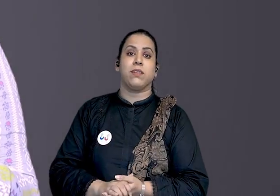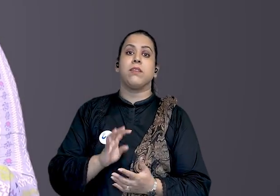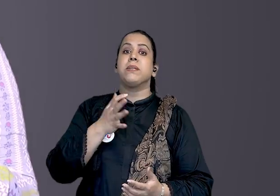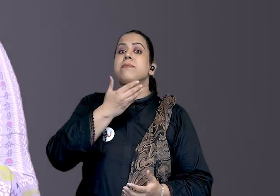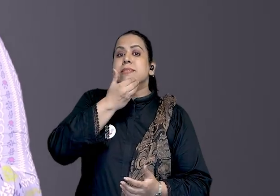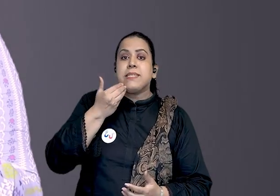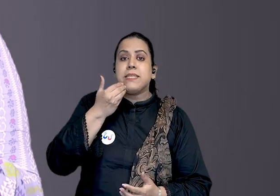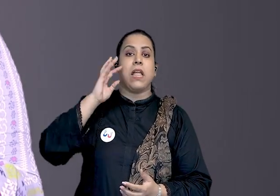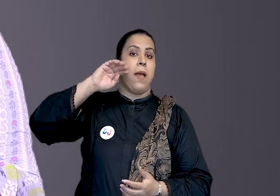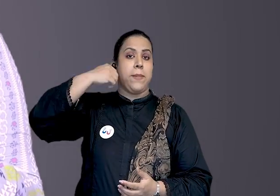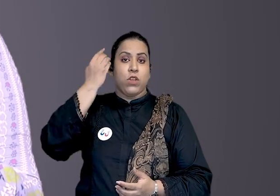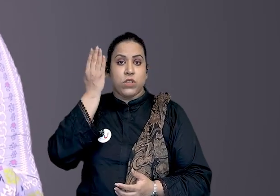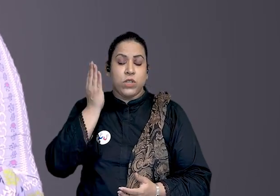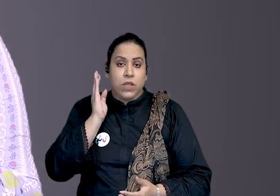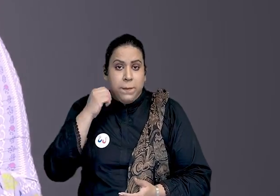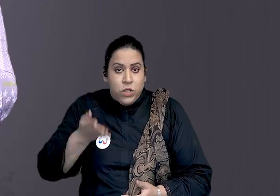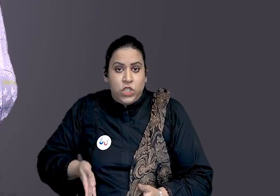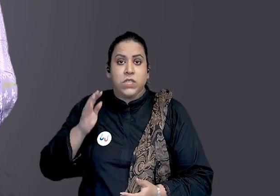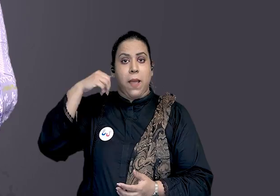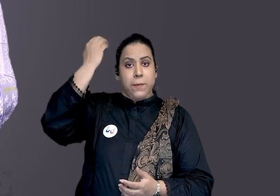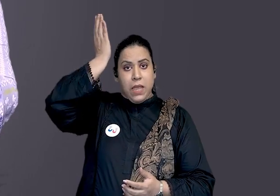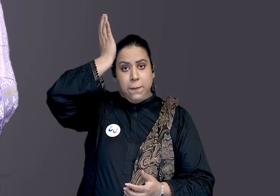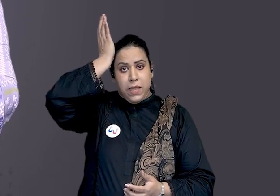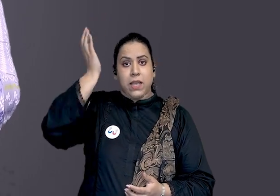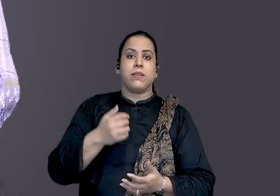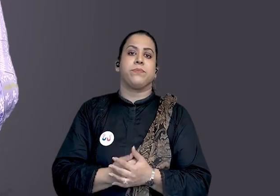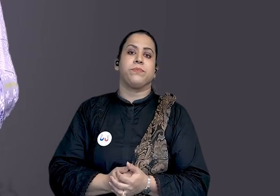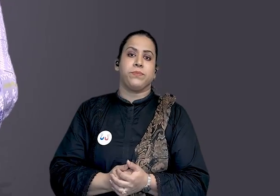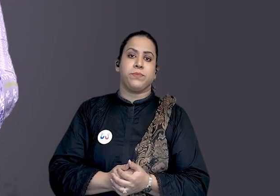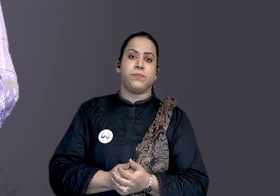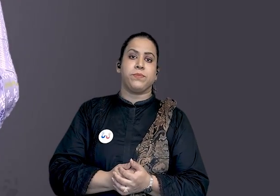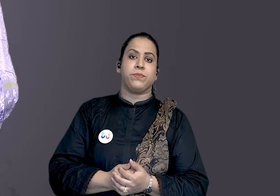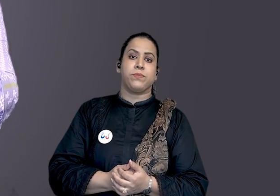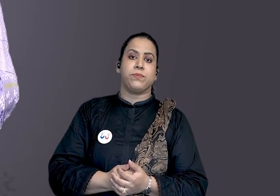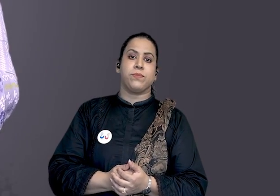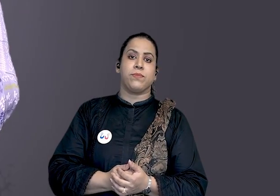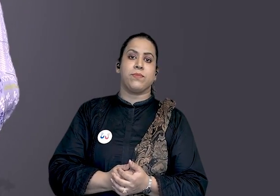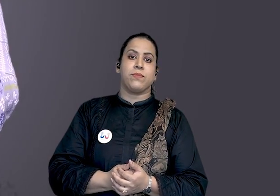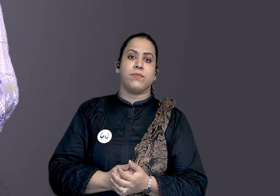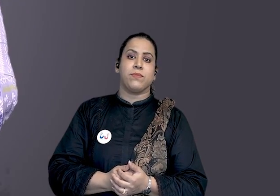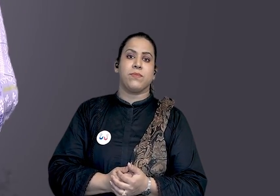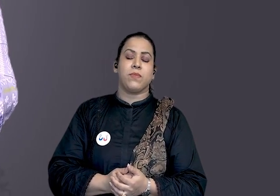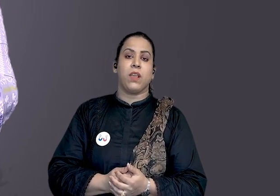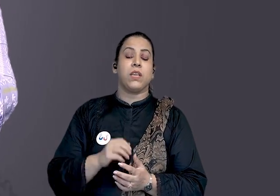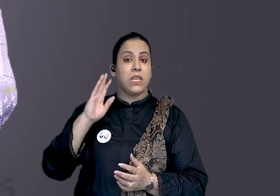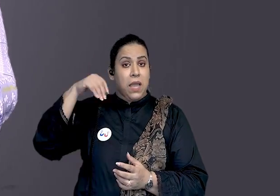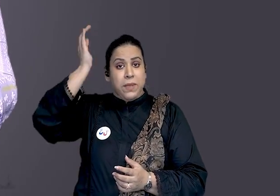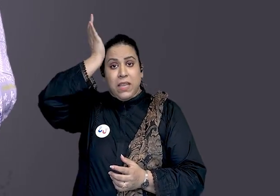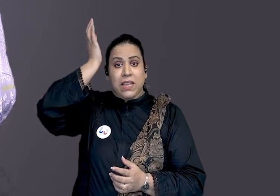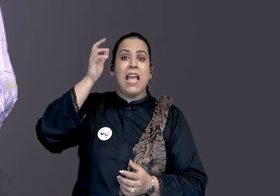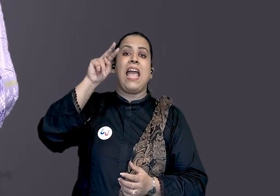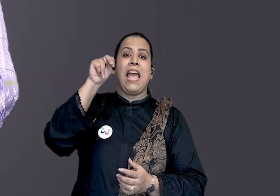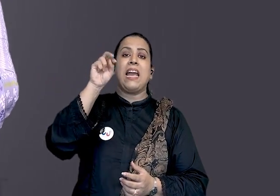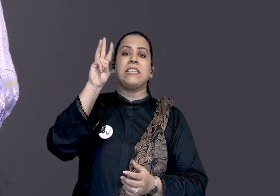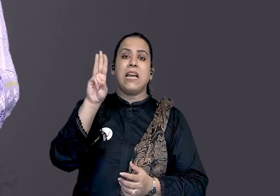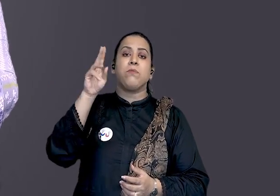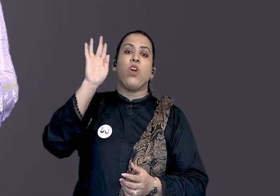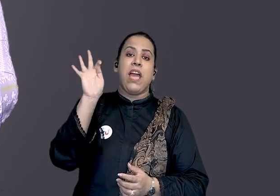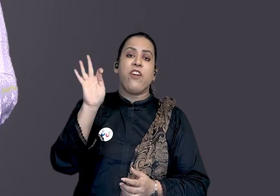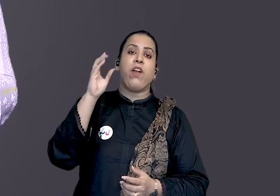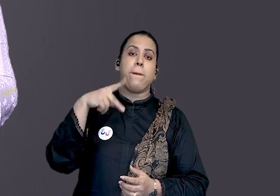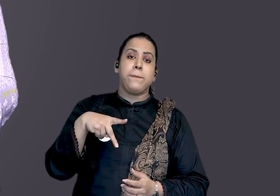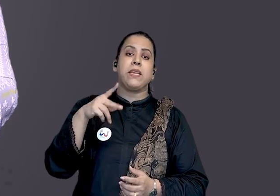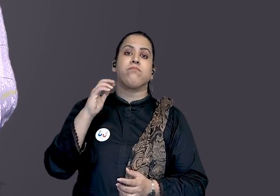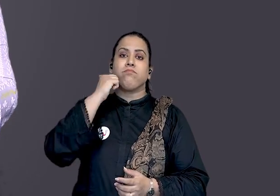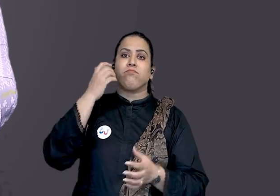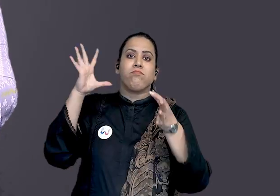کے حوالے سے. پھر ان کا سینٹرل ایشین اسٹیٹس کے ساتھ جو ان کی کورسپونڈنس تھی وہ ریکارڈ موجود ہے. پھر مڈل